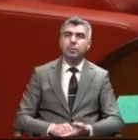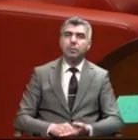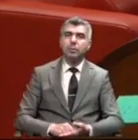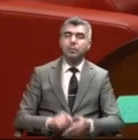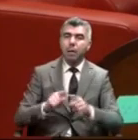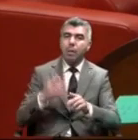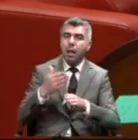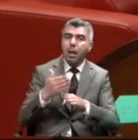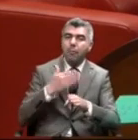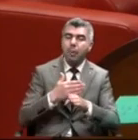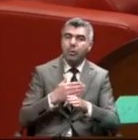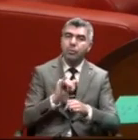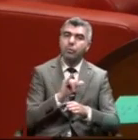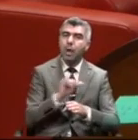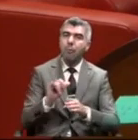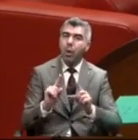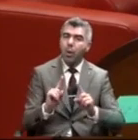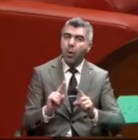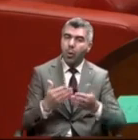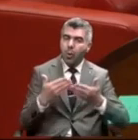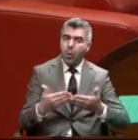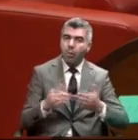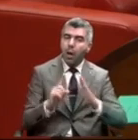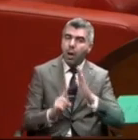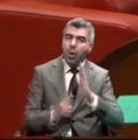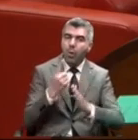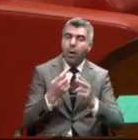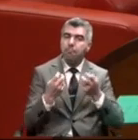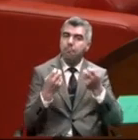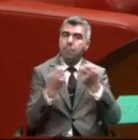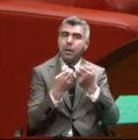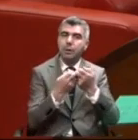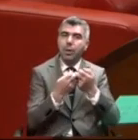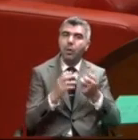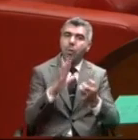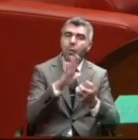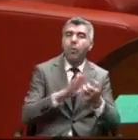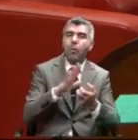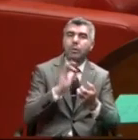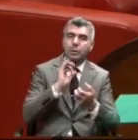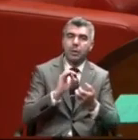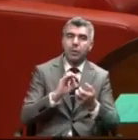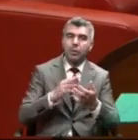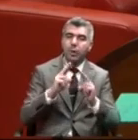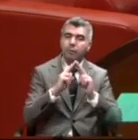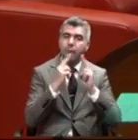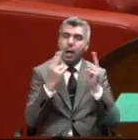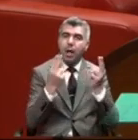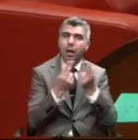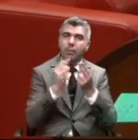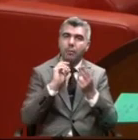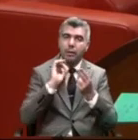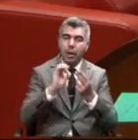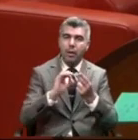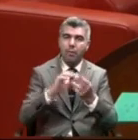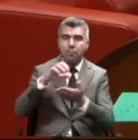سابقه اليوم تعتبر مثالا يحتدى به لدى كل المؤسسات الدوليه ولدى